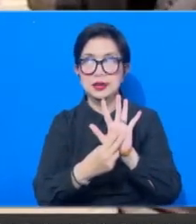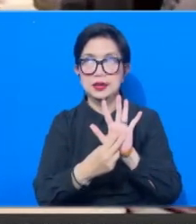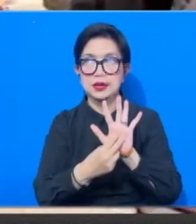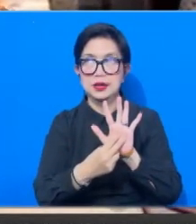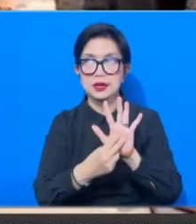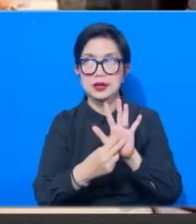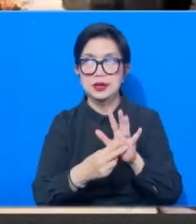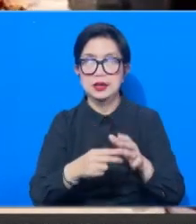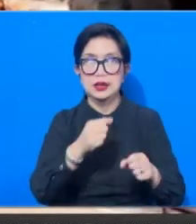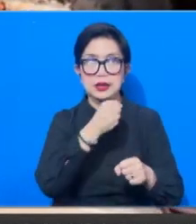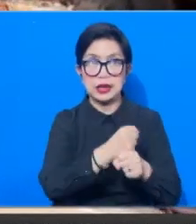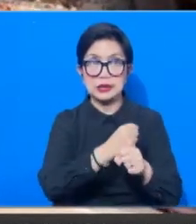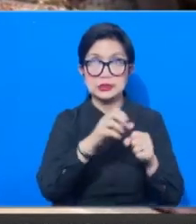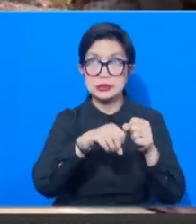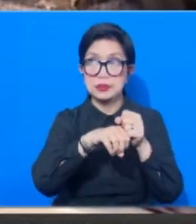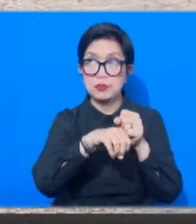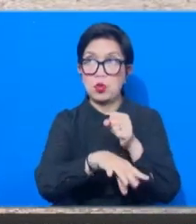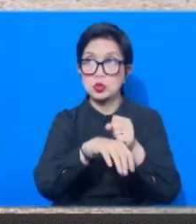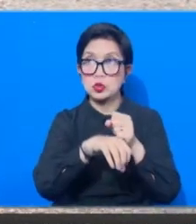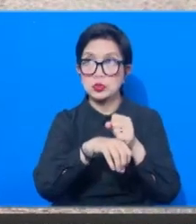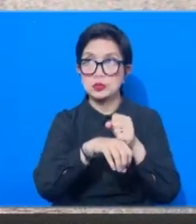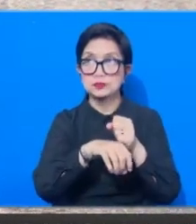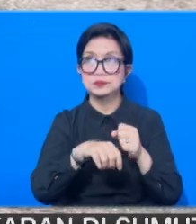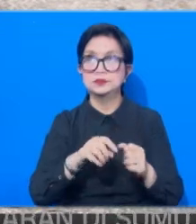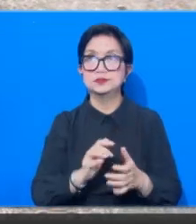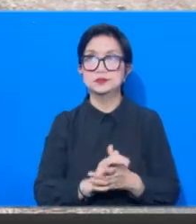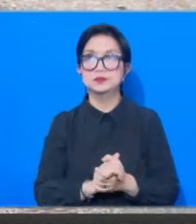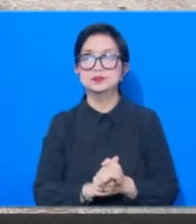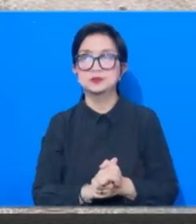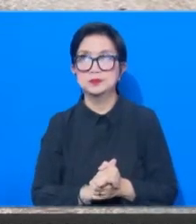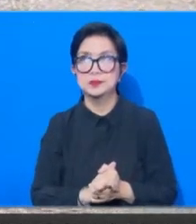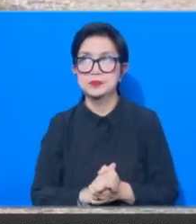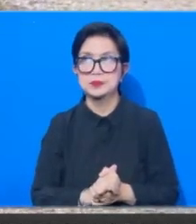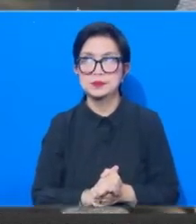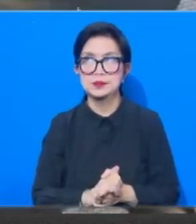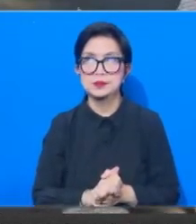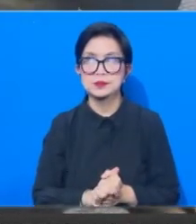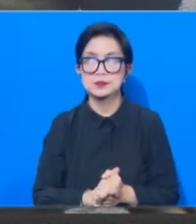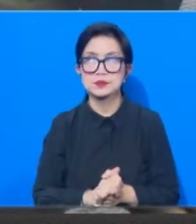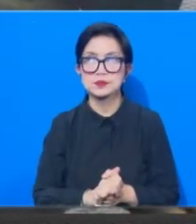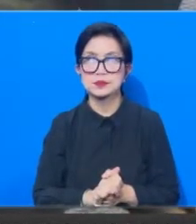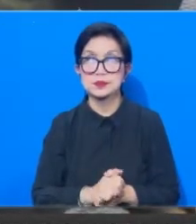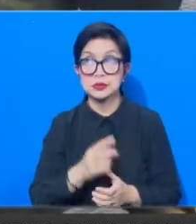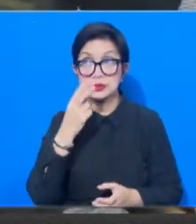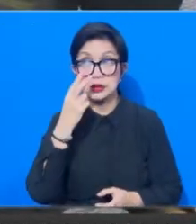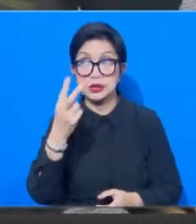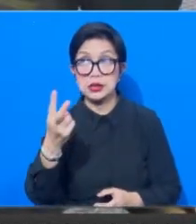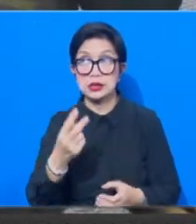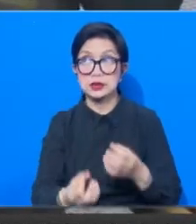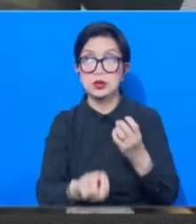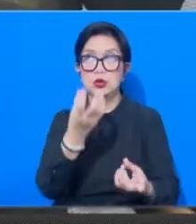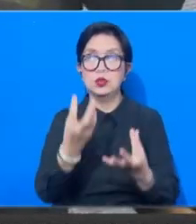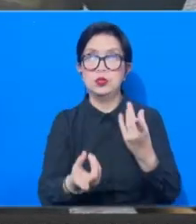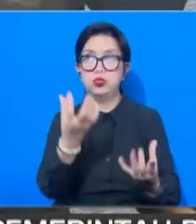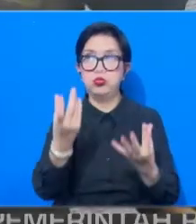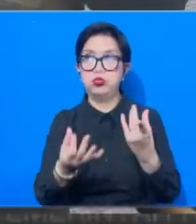kebocoran tabung gas untuk memotong baut roda truk pengangkut tanah yang mogok. Dan kita lihat kobaran api juga menghanguskan mobil